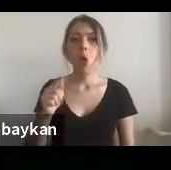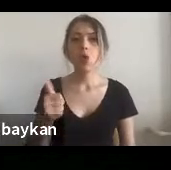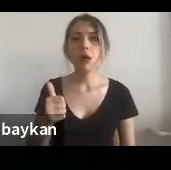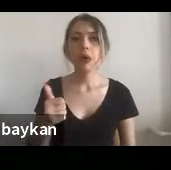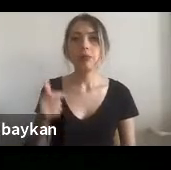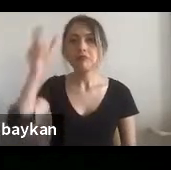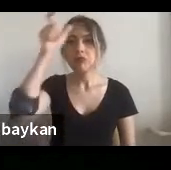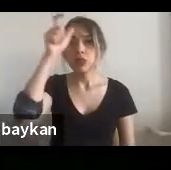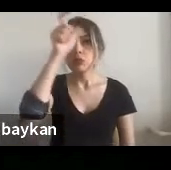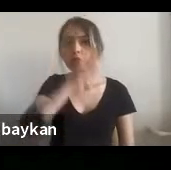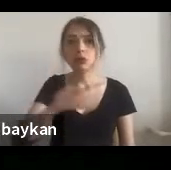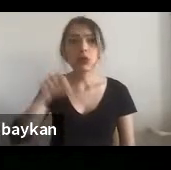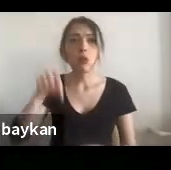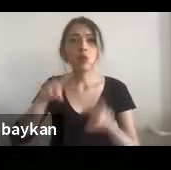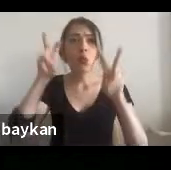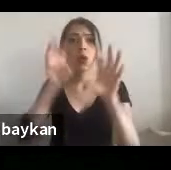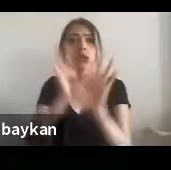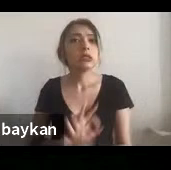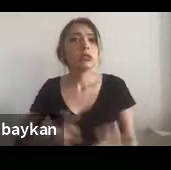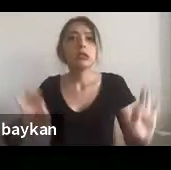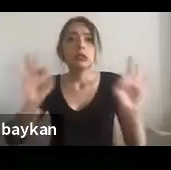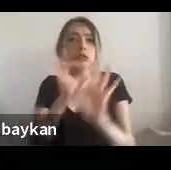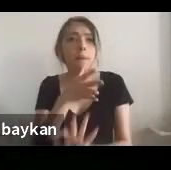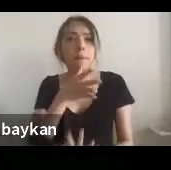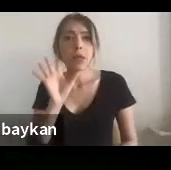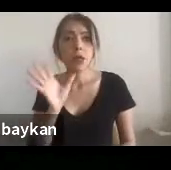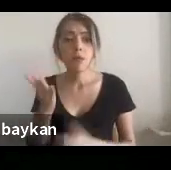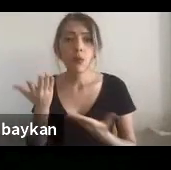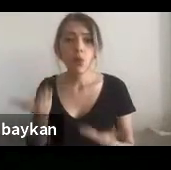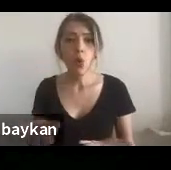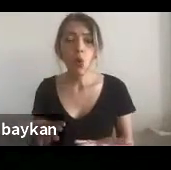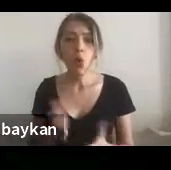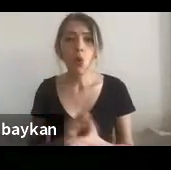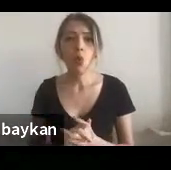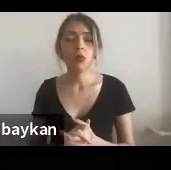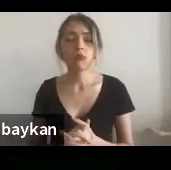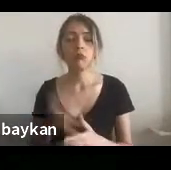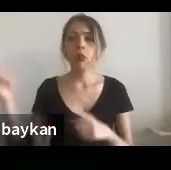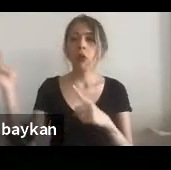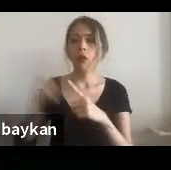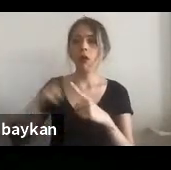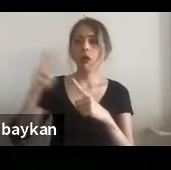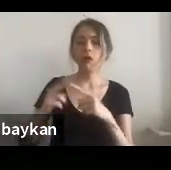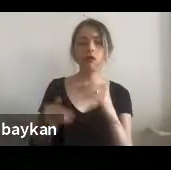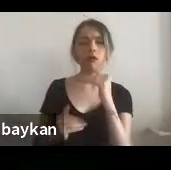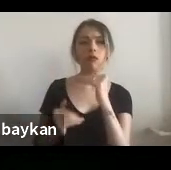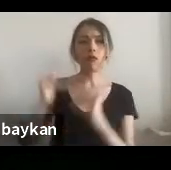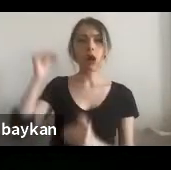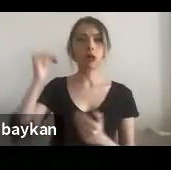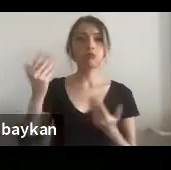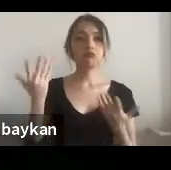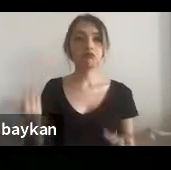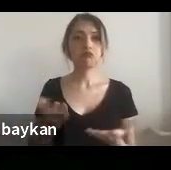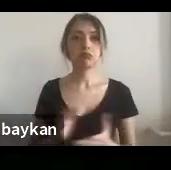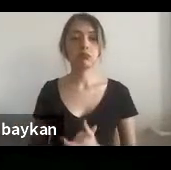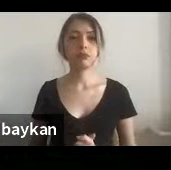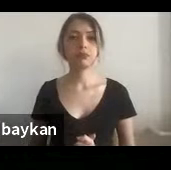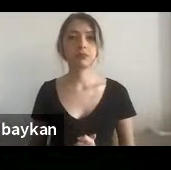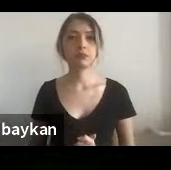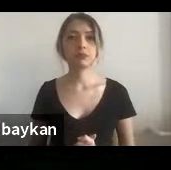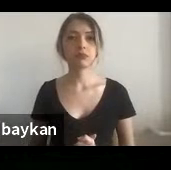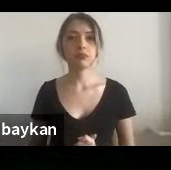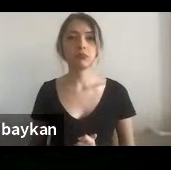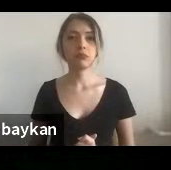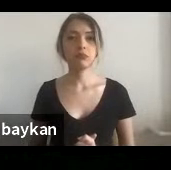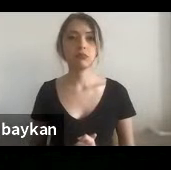mevzunun hiç bilinmediğini, hem sayıca katılımın azlığından hem de yani katılımcı